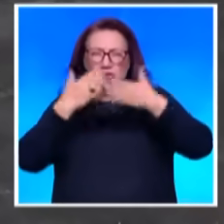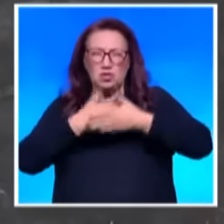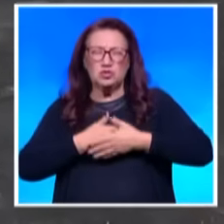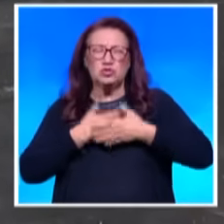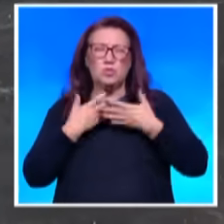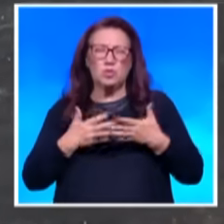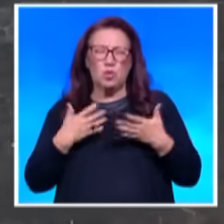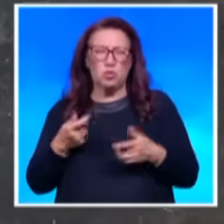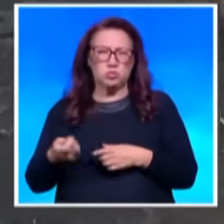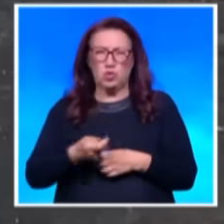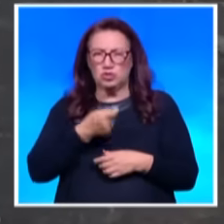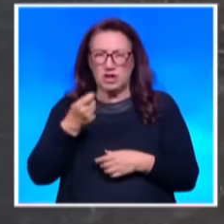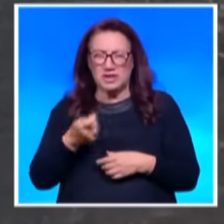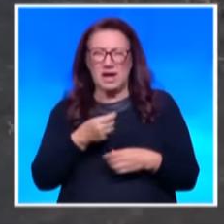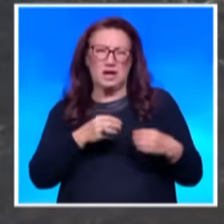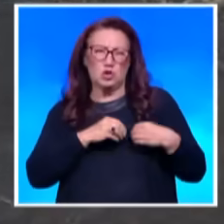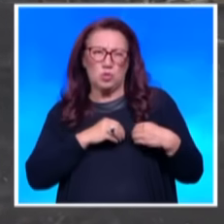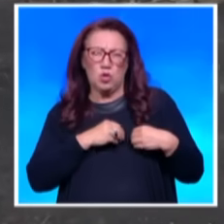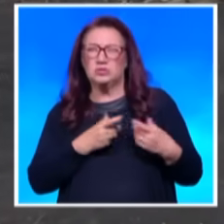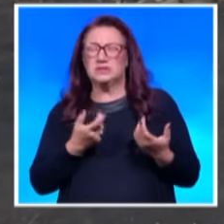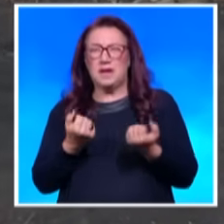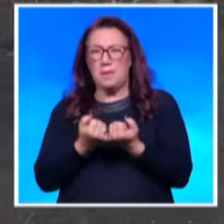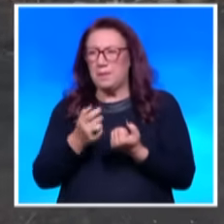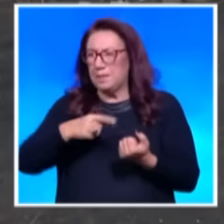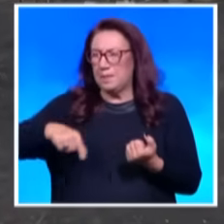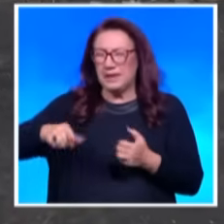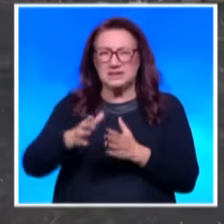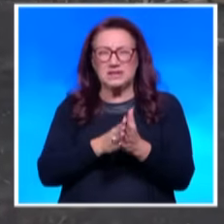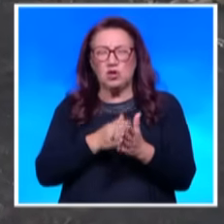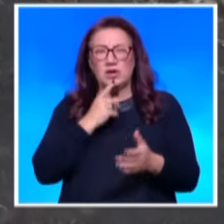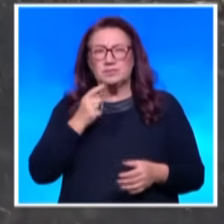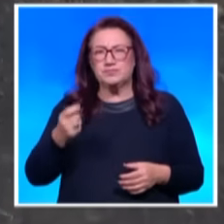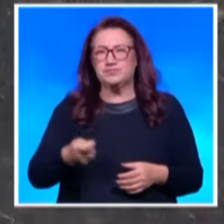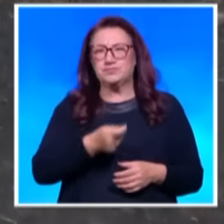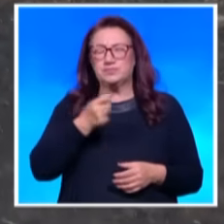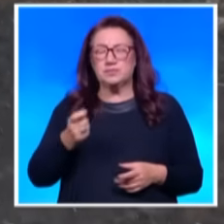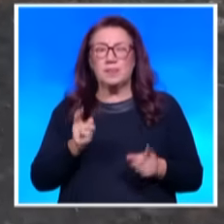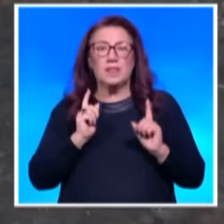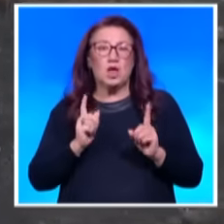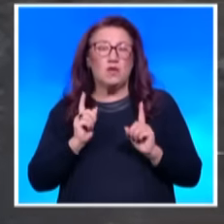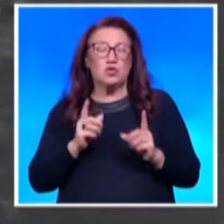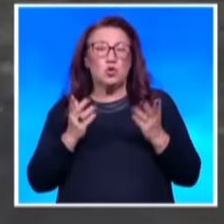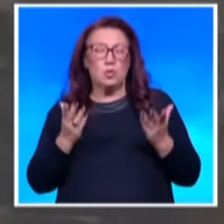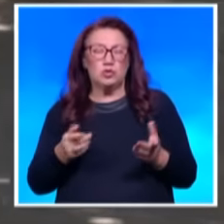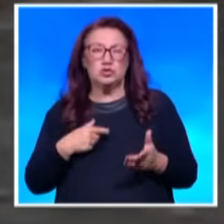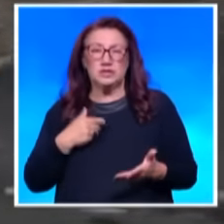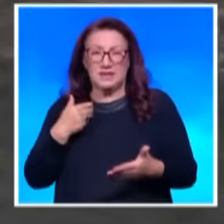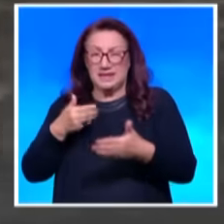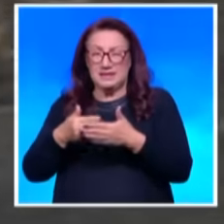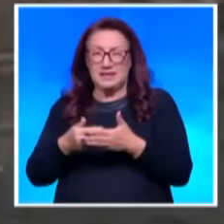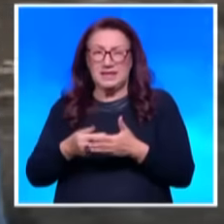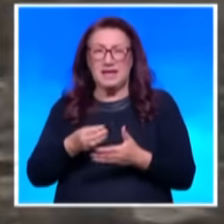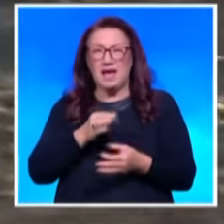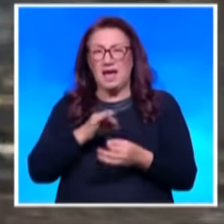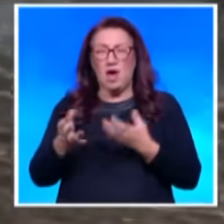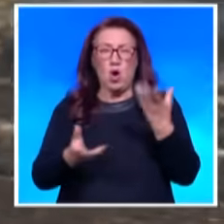огнеборци, доброволци и местни жители гасиха кой с каквото може, за да не стигне огъня до къщите.